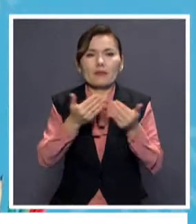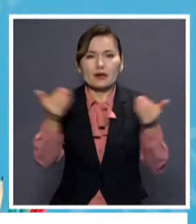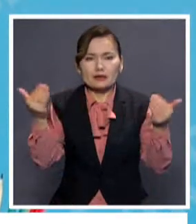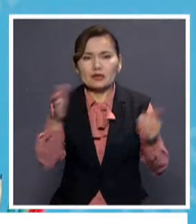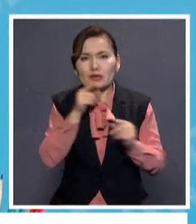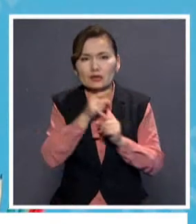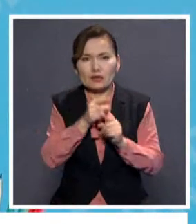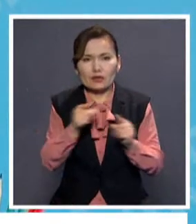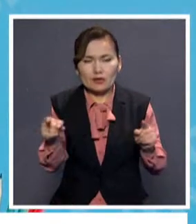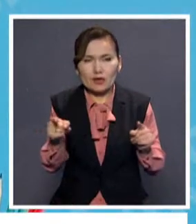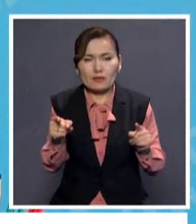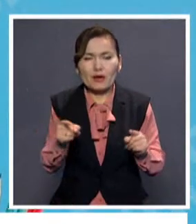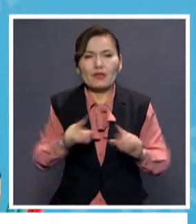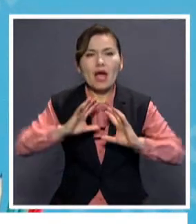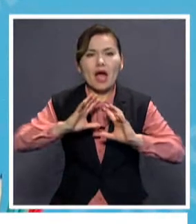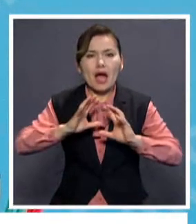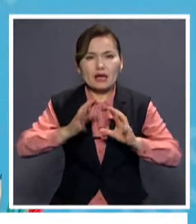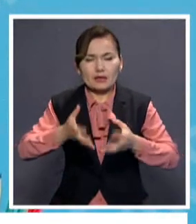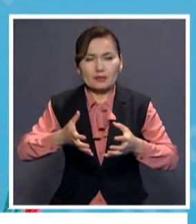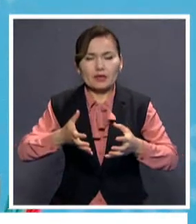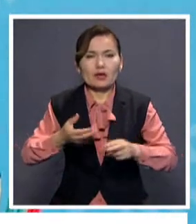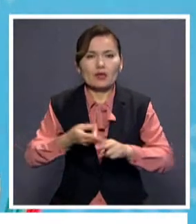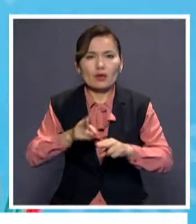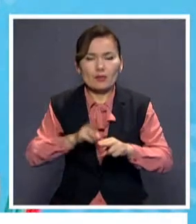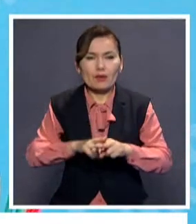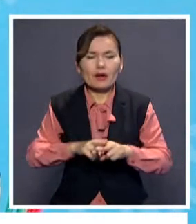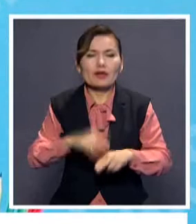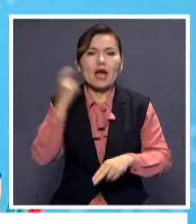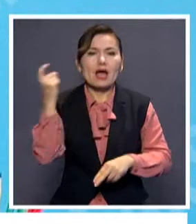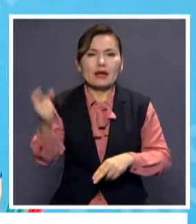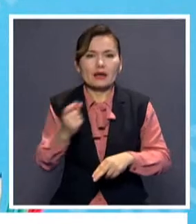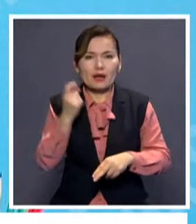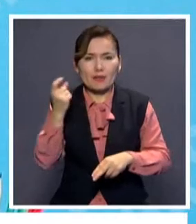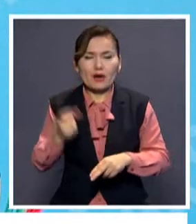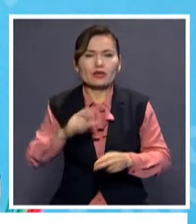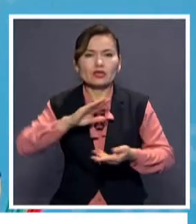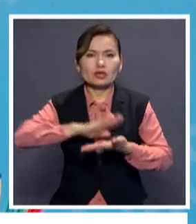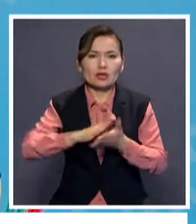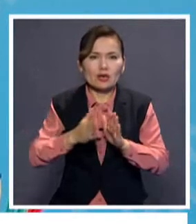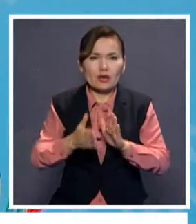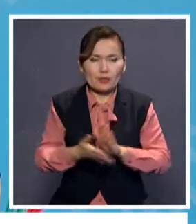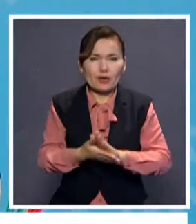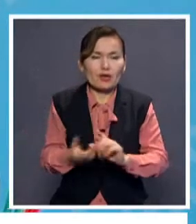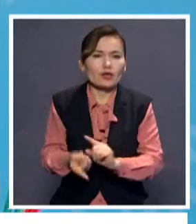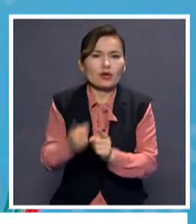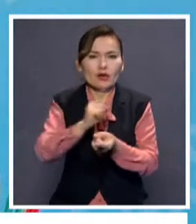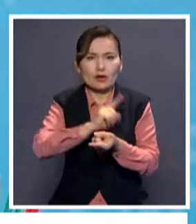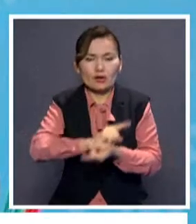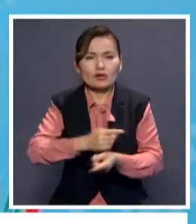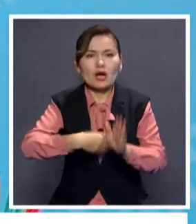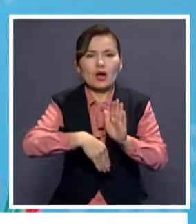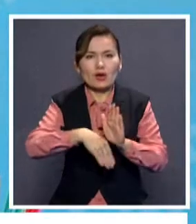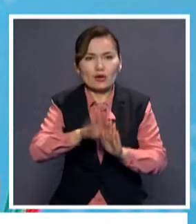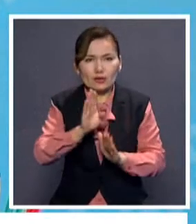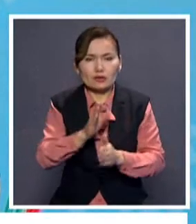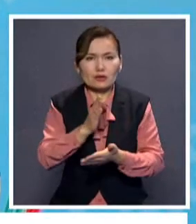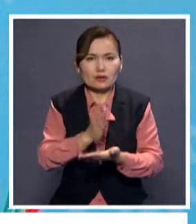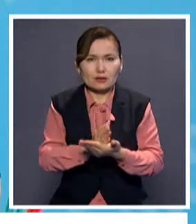уақытта әлемдегі геосаяси және геоэкономикалық жағдай түбегейлі өзгерістерге